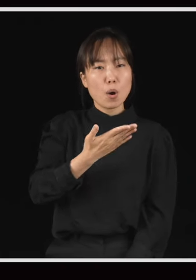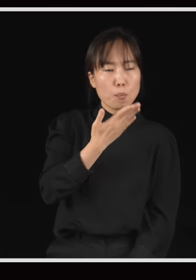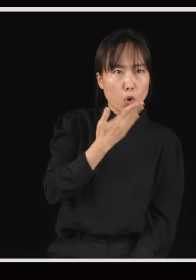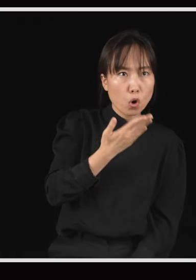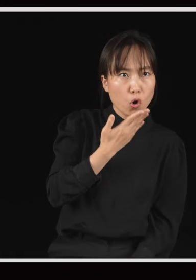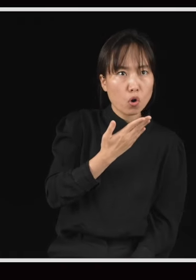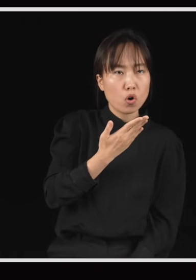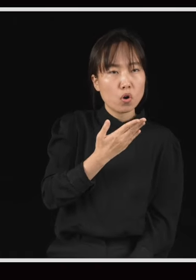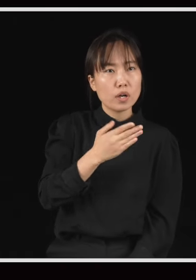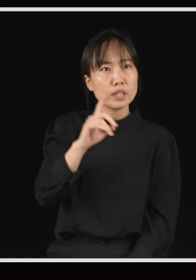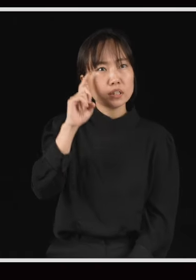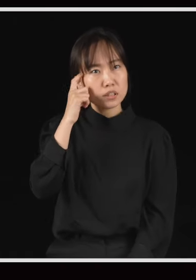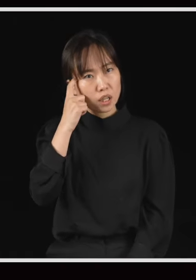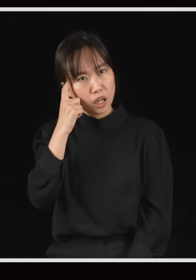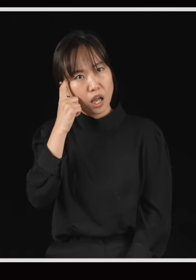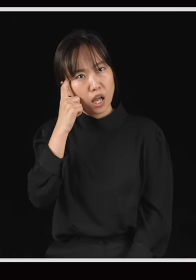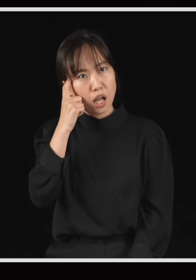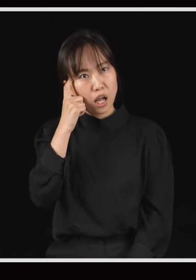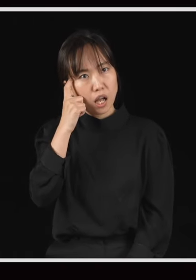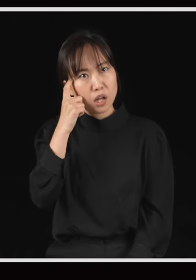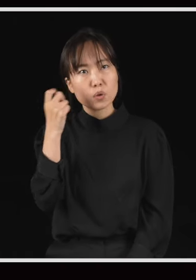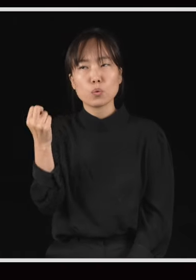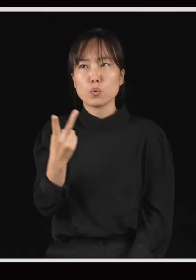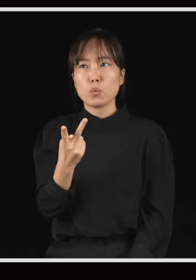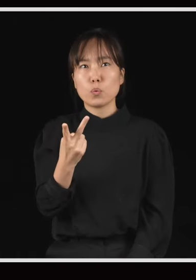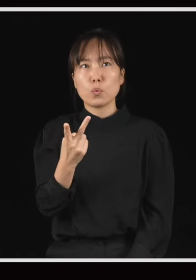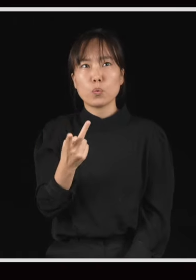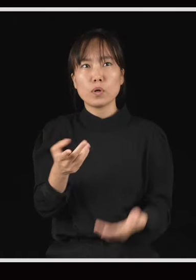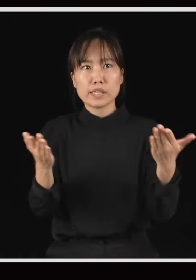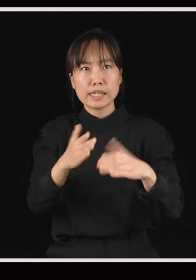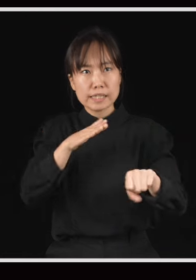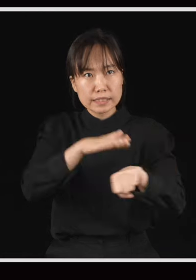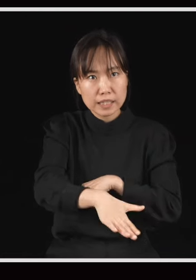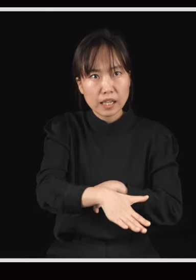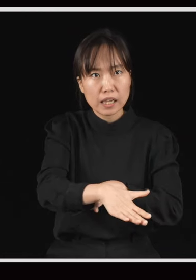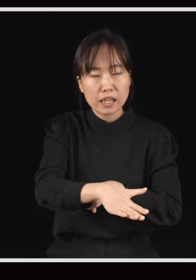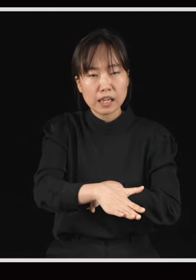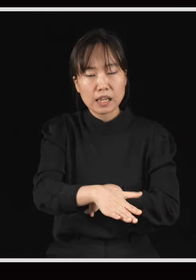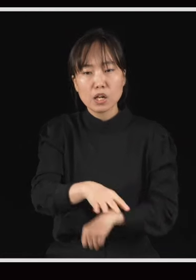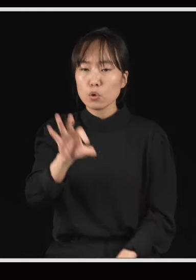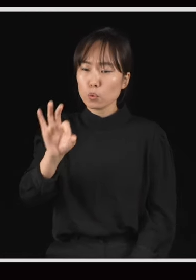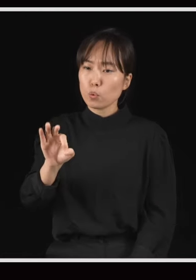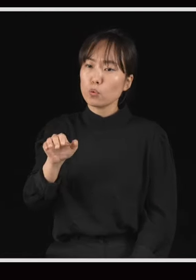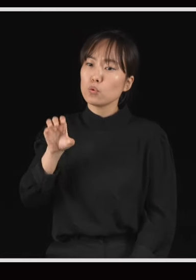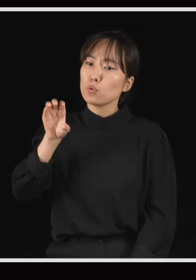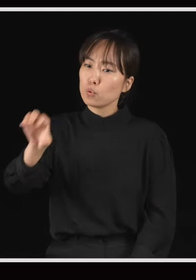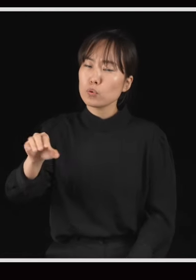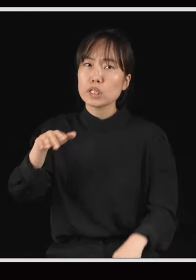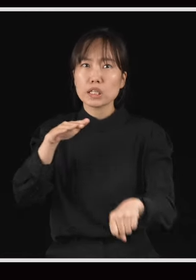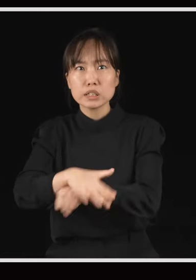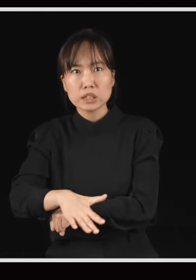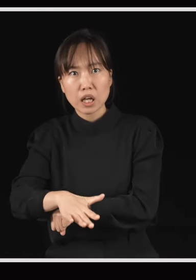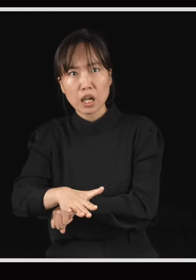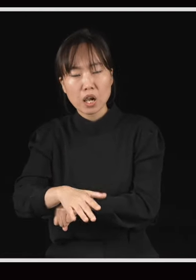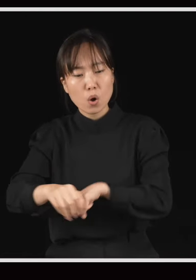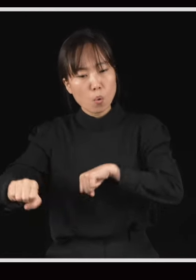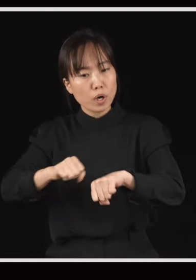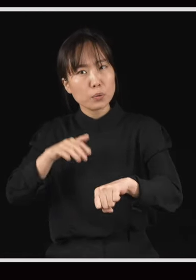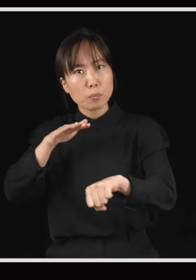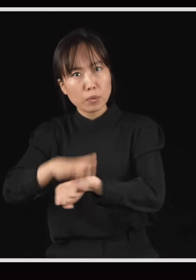내가 먹는 것, 내가 생각하는 것, 그다음 내가 일하는 방식, 심지어 내가 투기하는